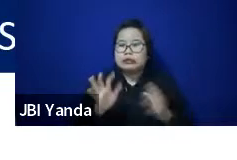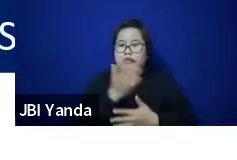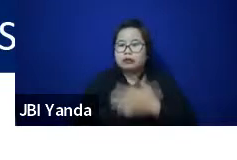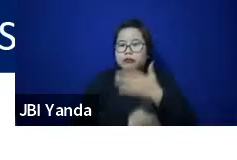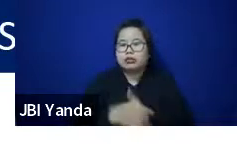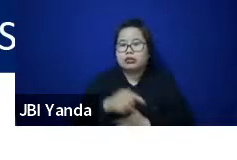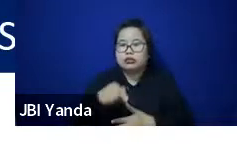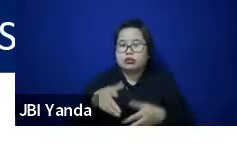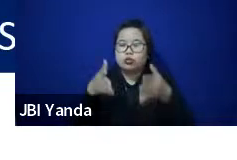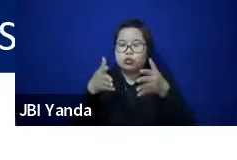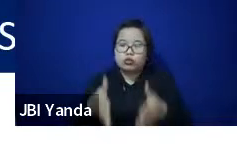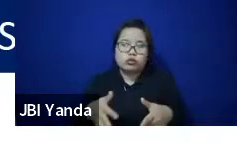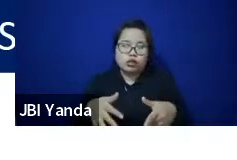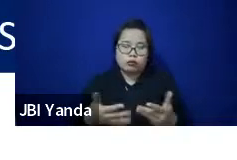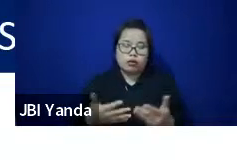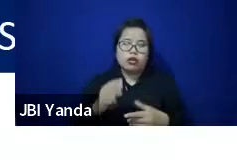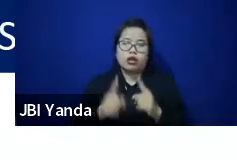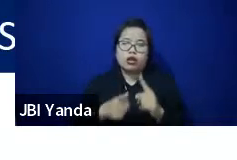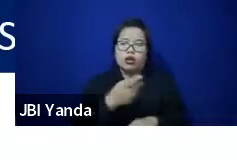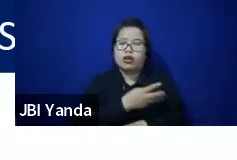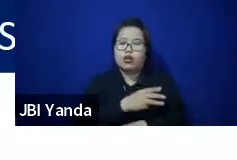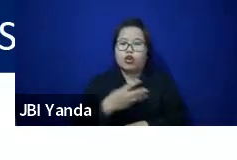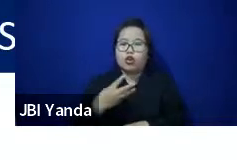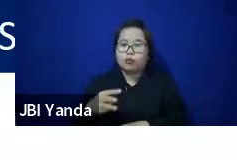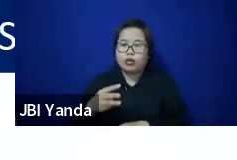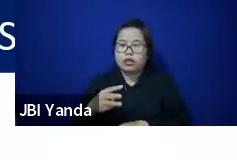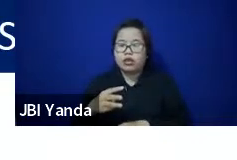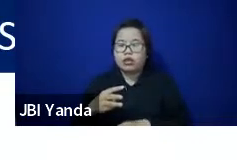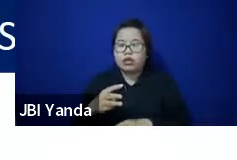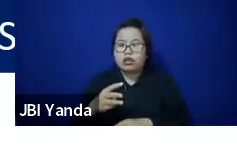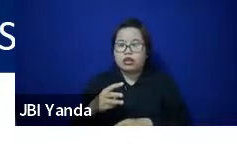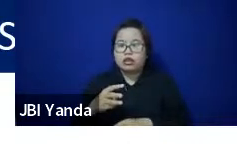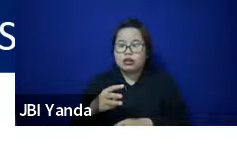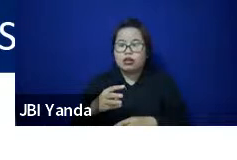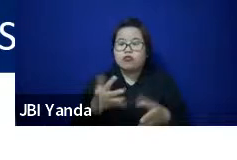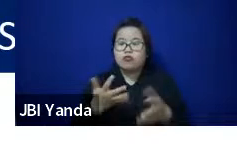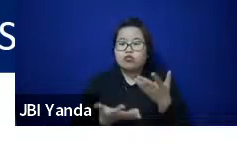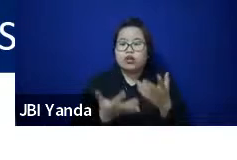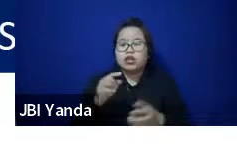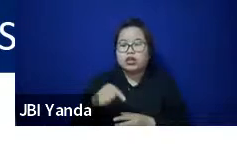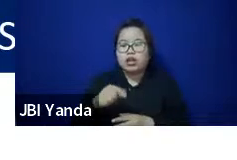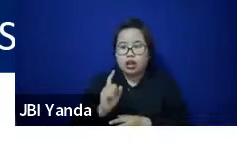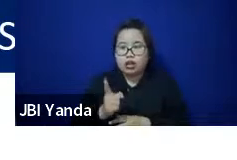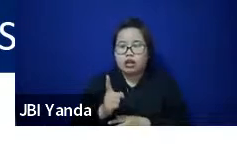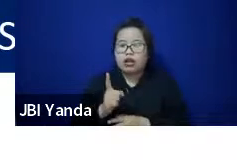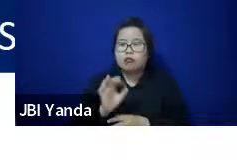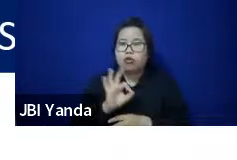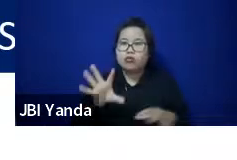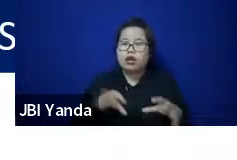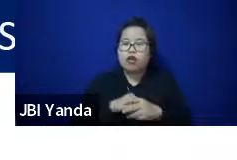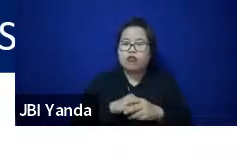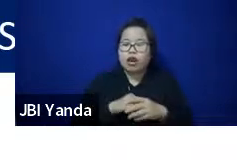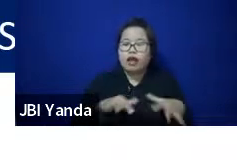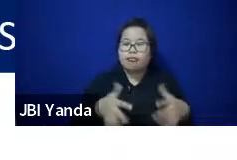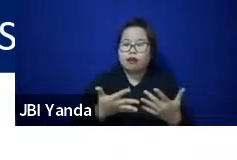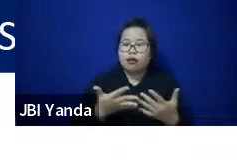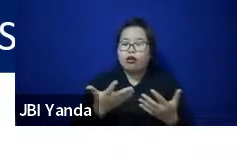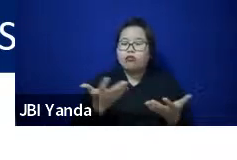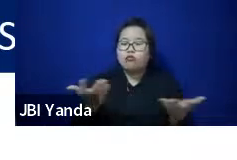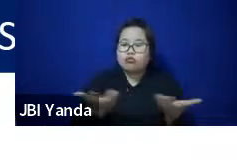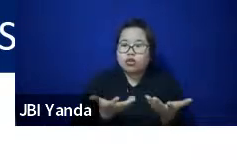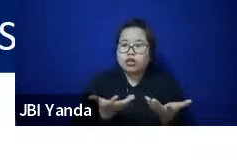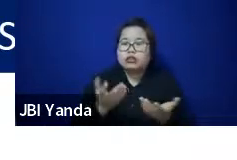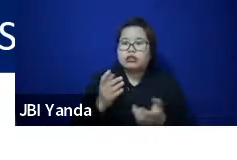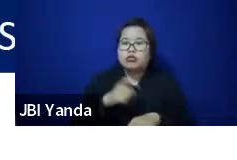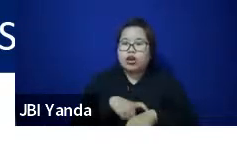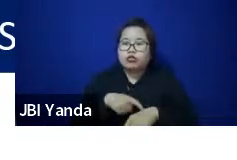disabilitas terutama yang ekonominya secara ekonomi menengah ke bawah itu masih belum tercover, ataupun ketika sudah